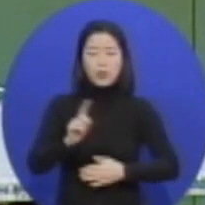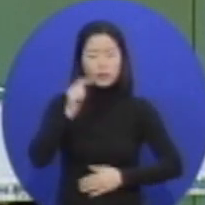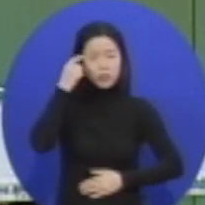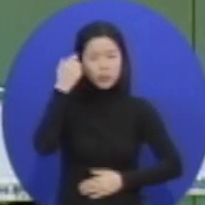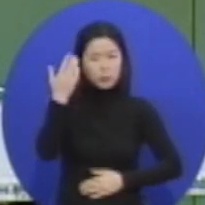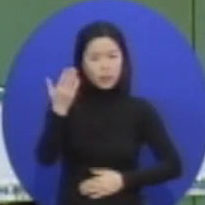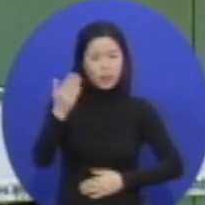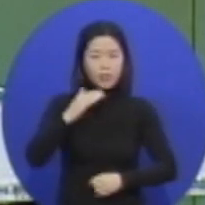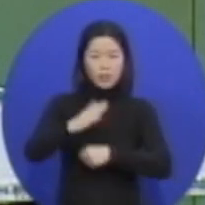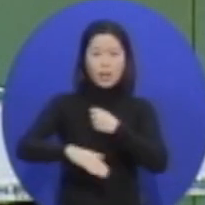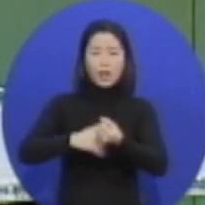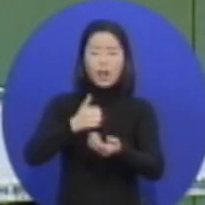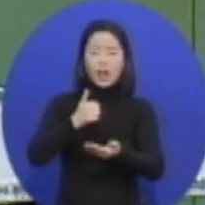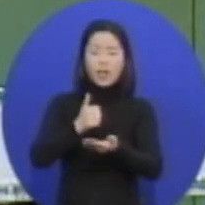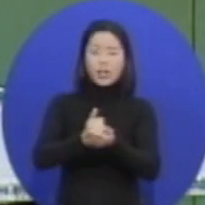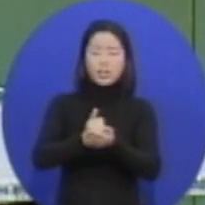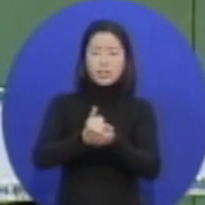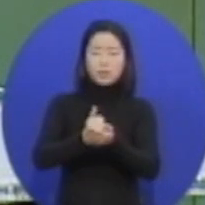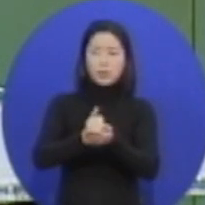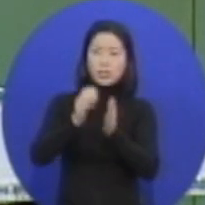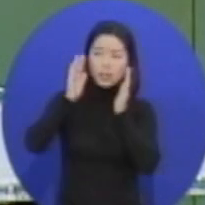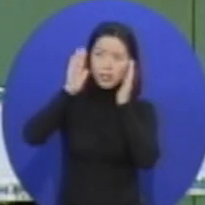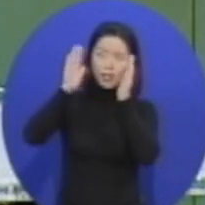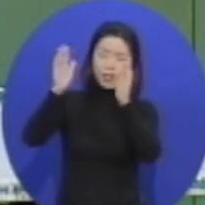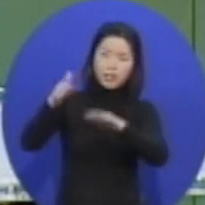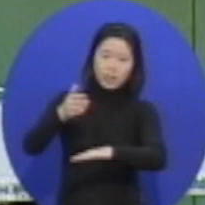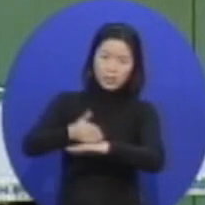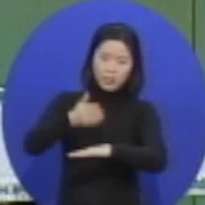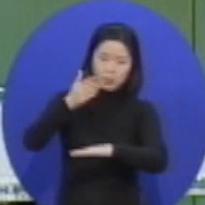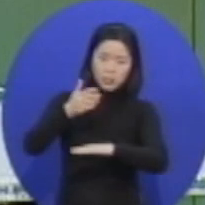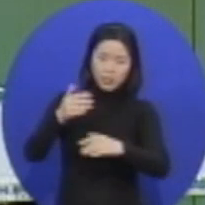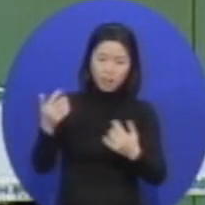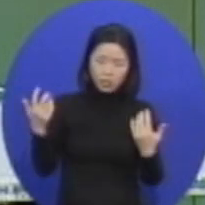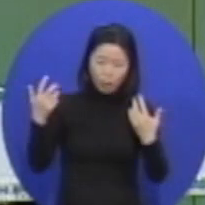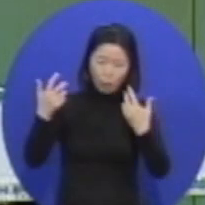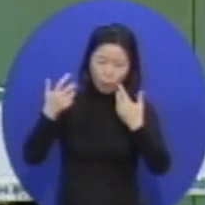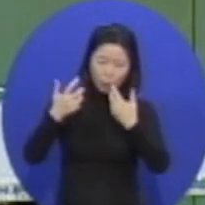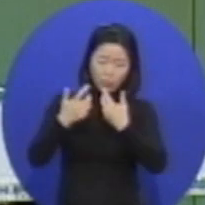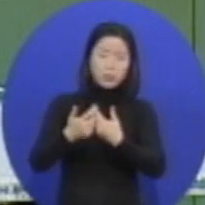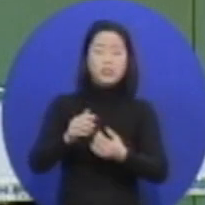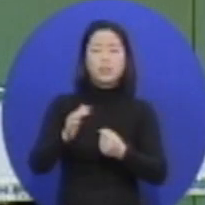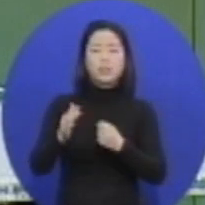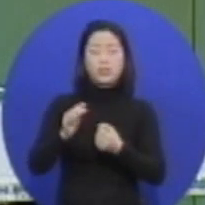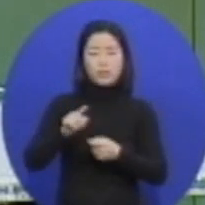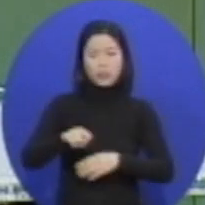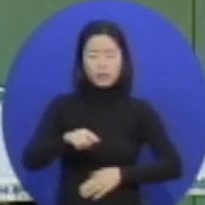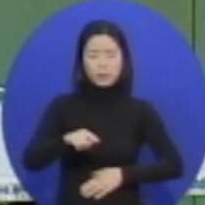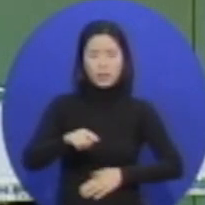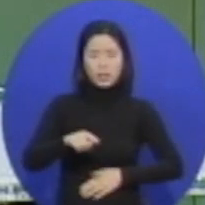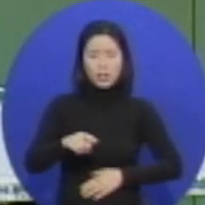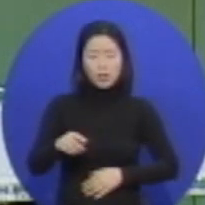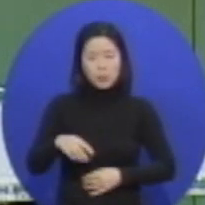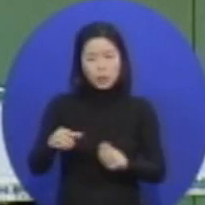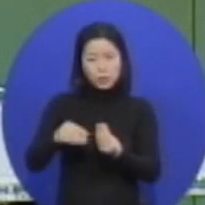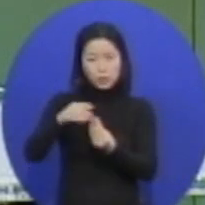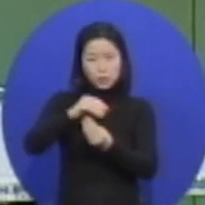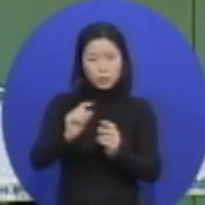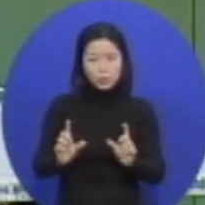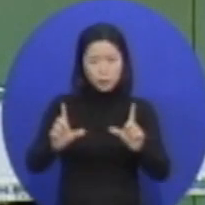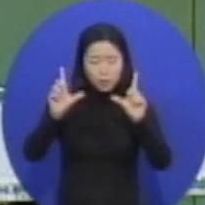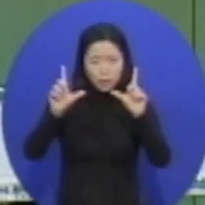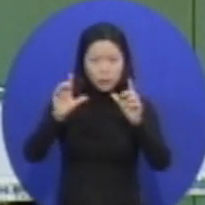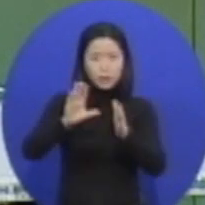향하여 감사가 지는 거죠 여러분이 추석 명절 때 부모님을 되려고